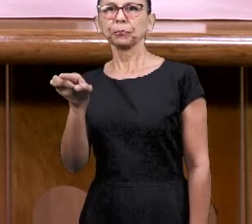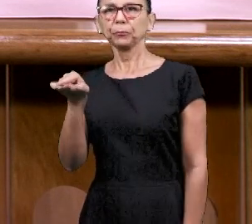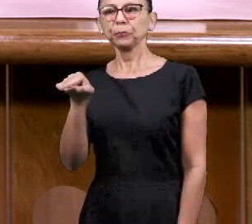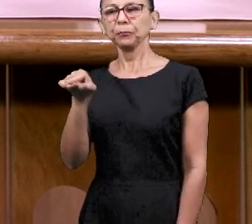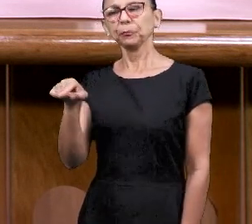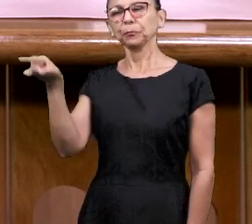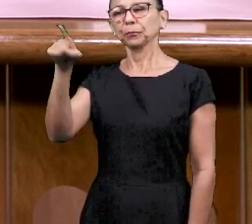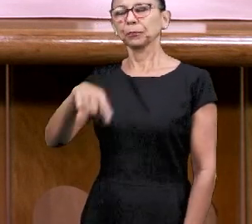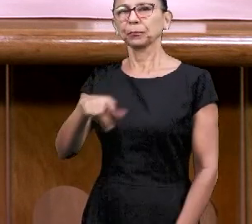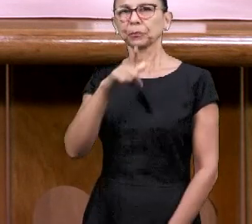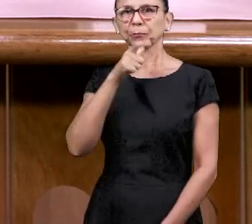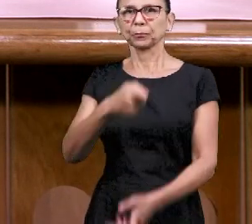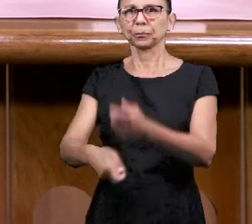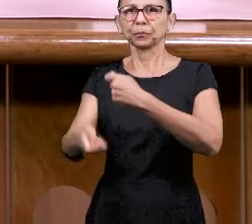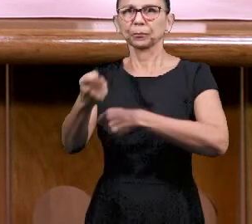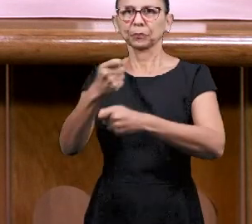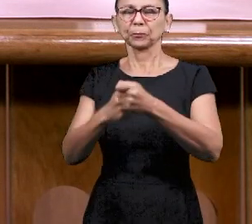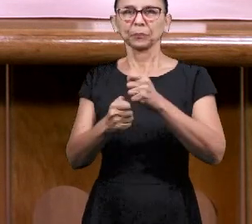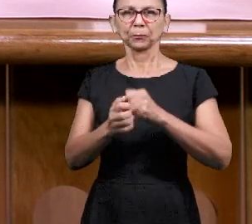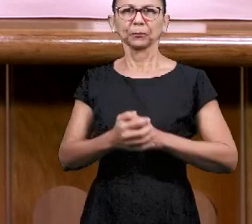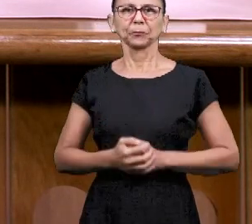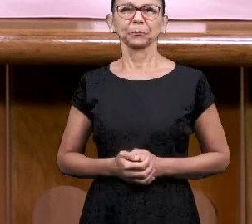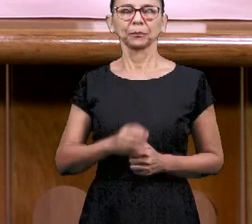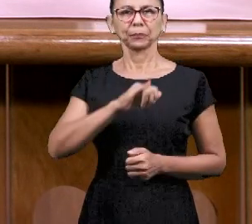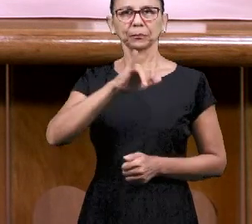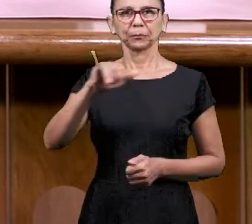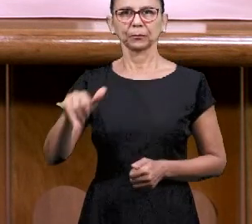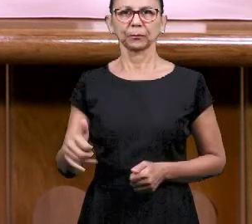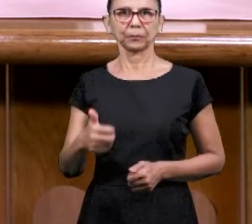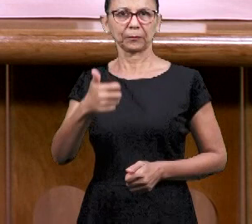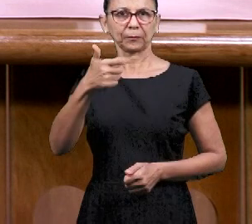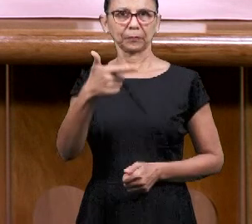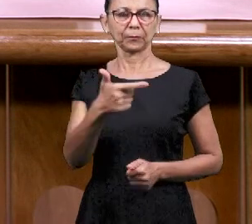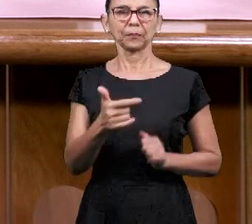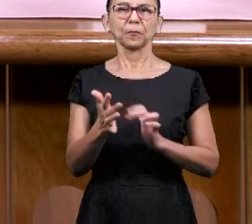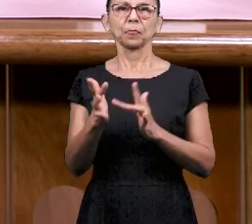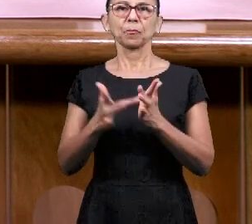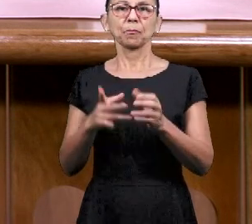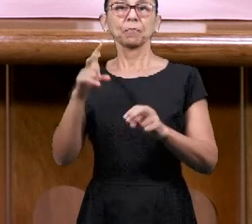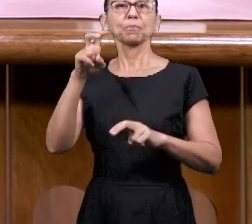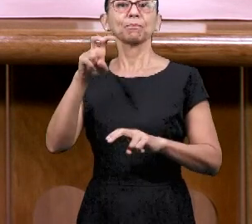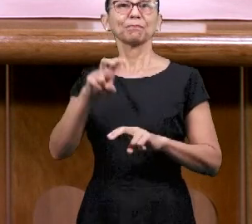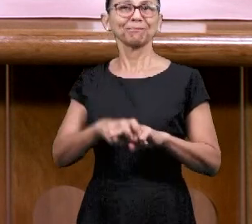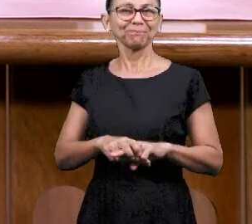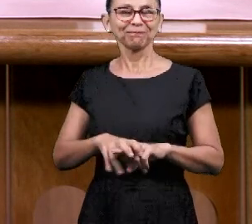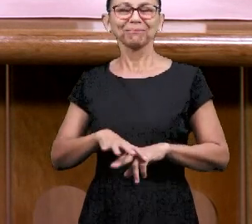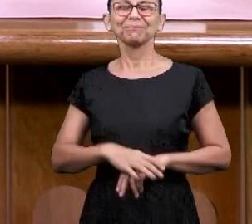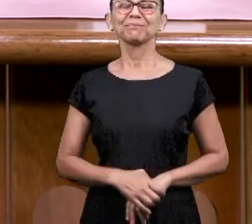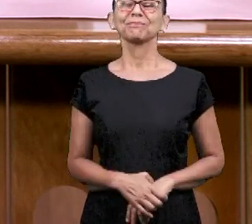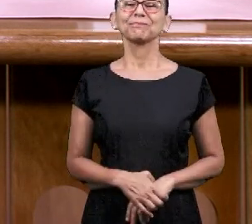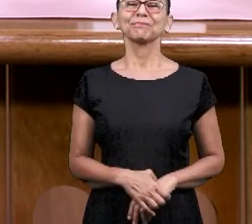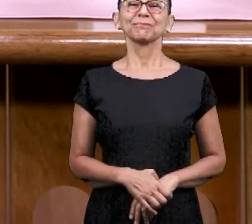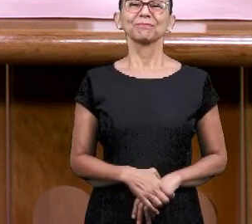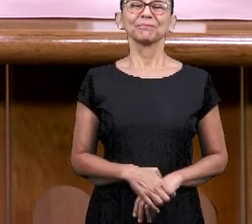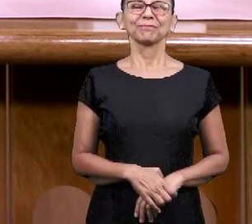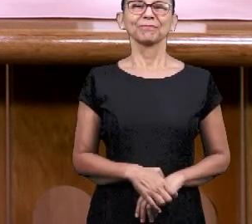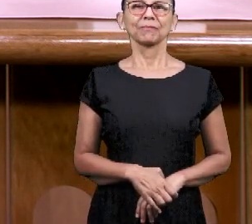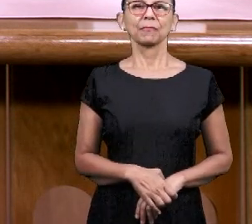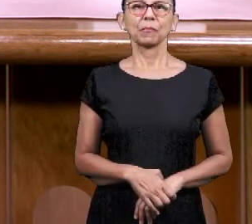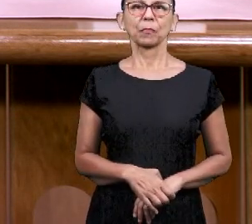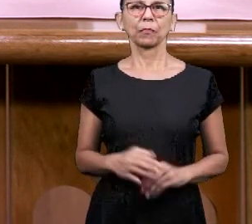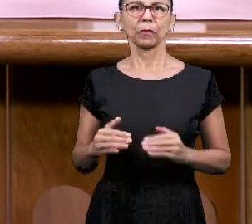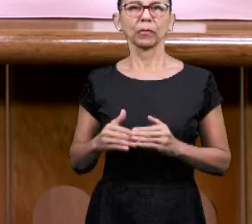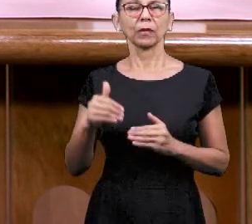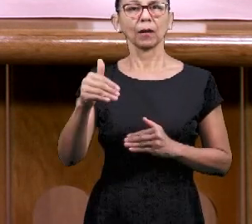information. Il y a la figure d'un puits ancien de séjour dans la ville de Sychar. Nous